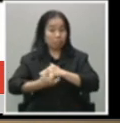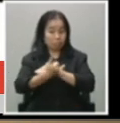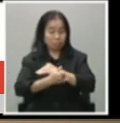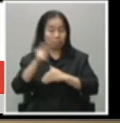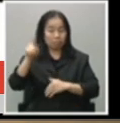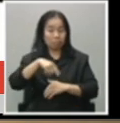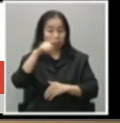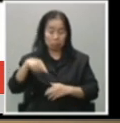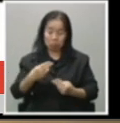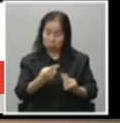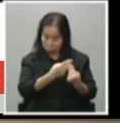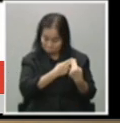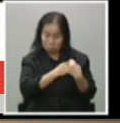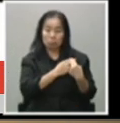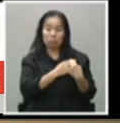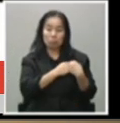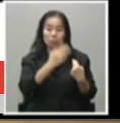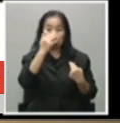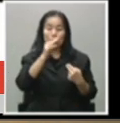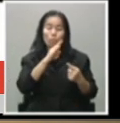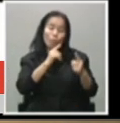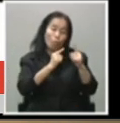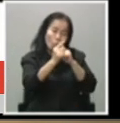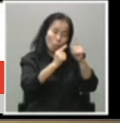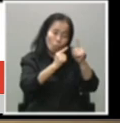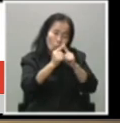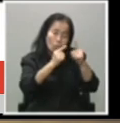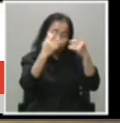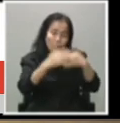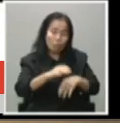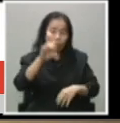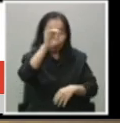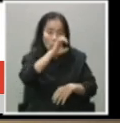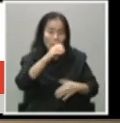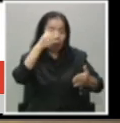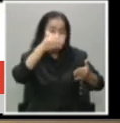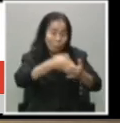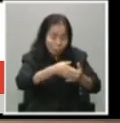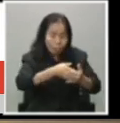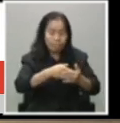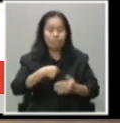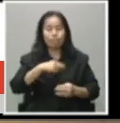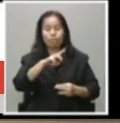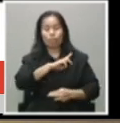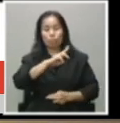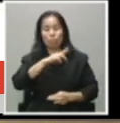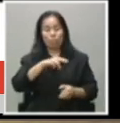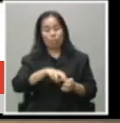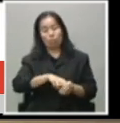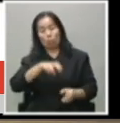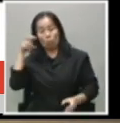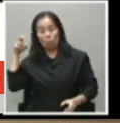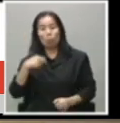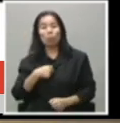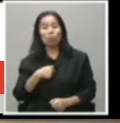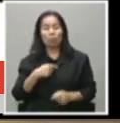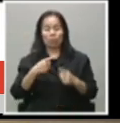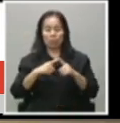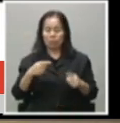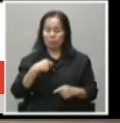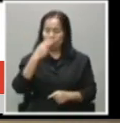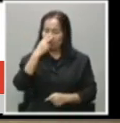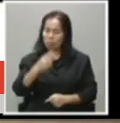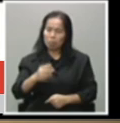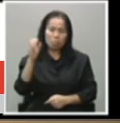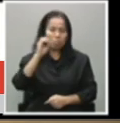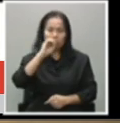งความรับผิดชอบหลังจากการเจรจาข้อตกลง Brexit ไม่ประสบผลสำเร็จเธอตัดสินใจลาออกค่ะแต่เราก็ยังไม่เคยเห็น